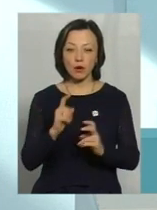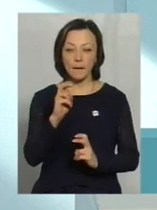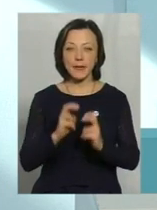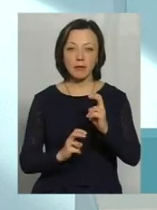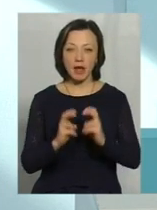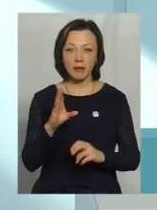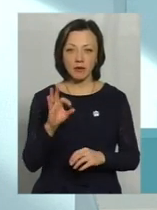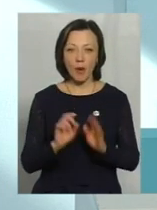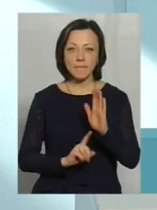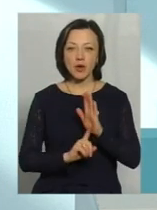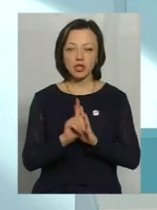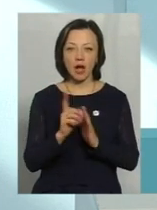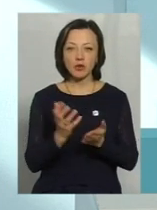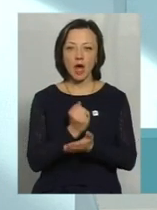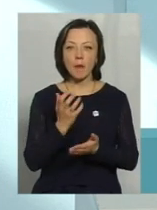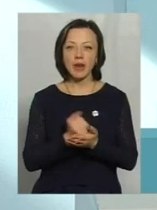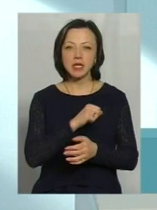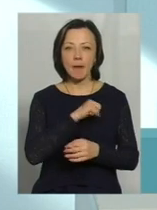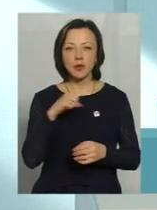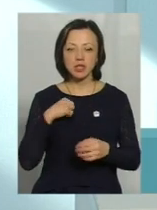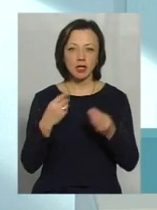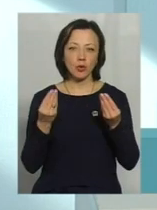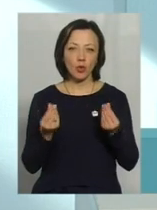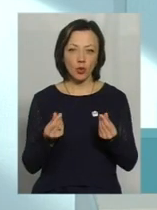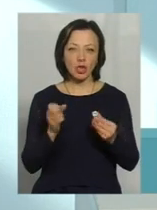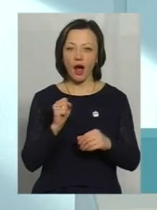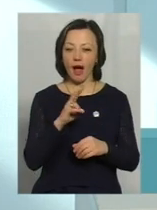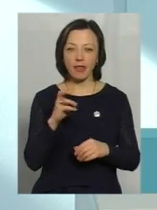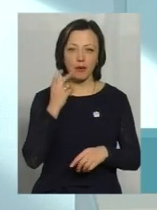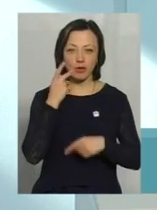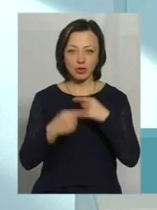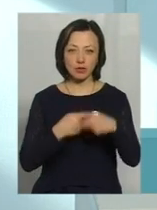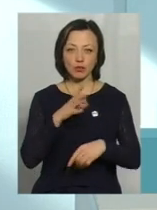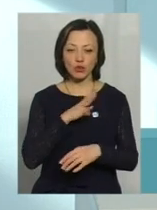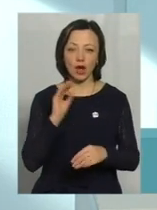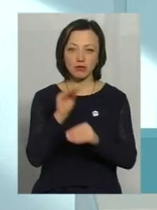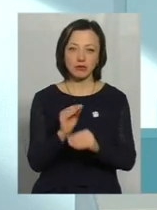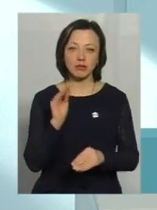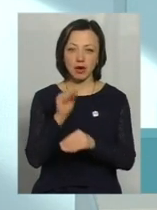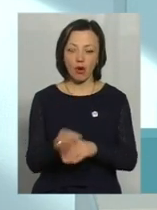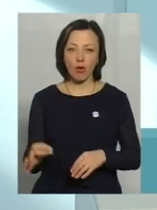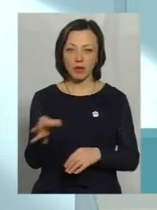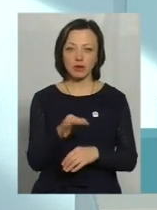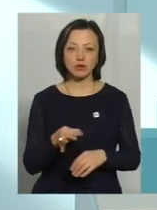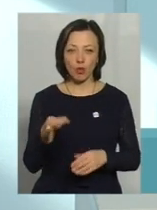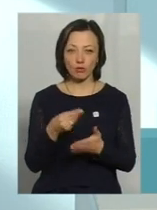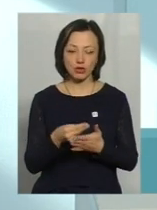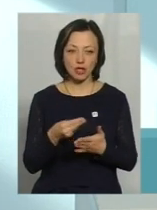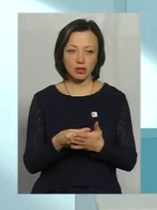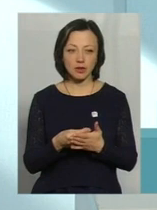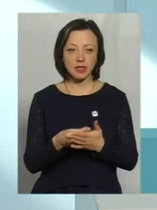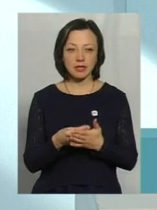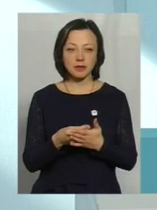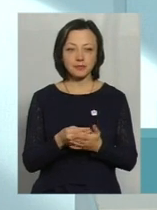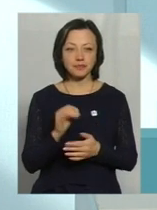підприємство почало заробляти самостійно гроші, а не постійно бути на дотації обласного бюджету,